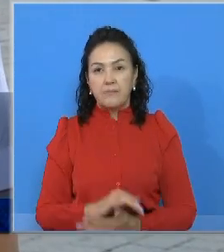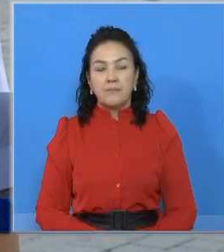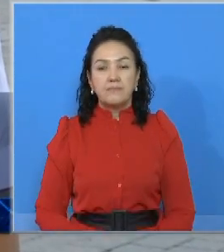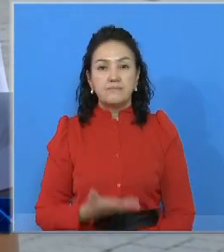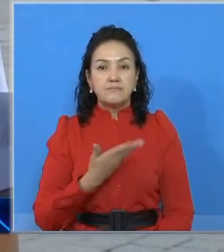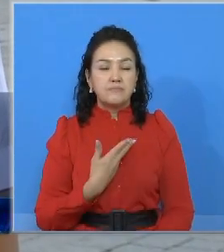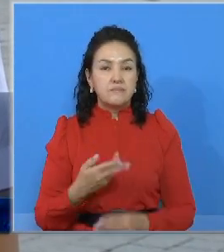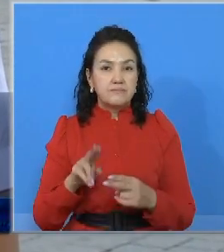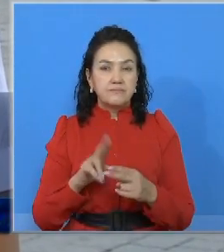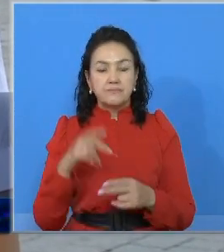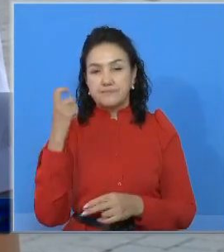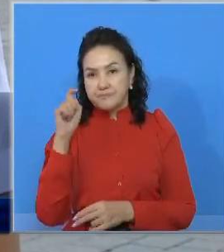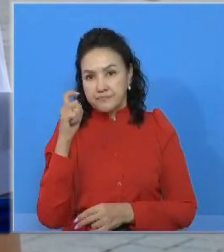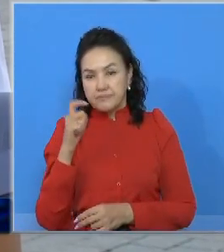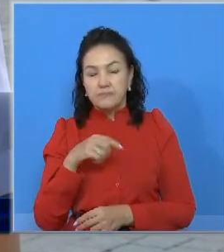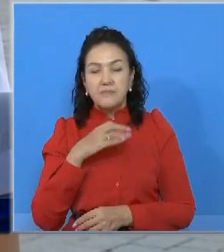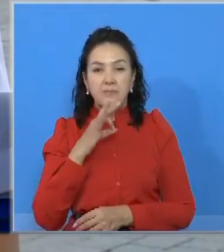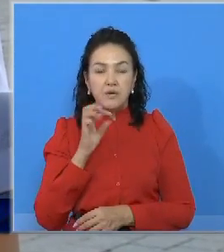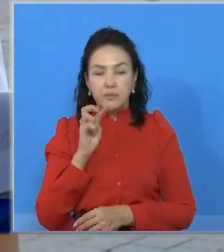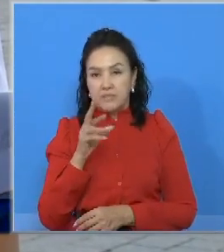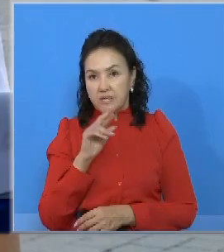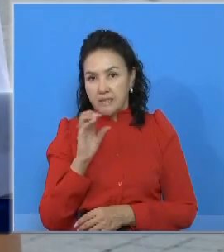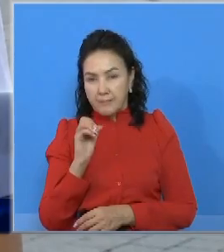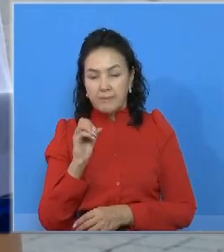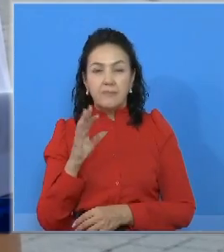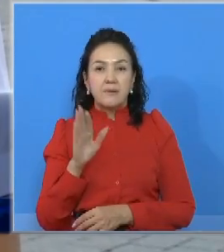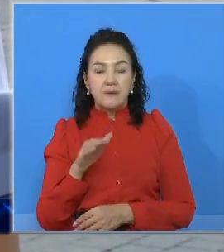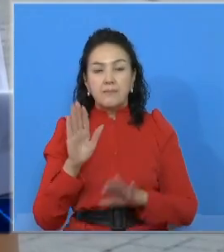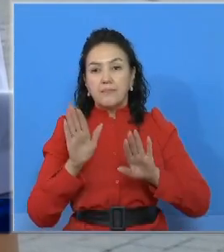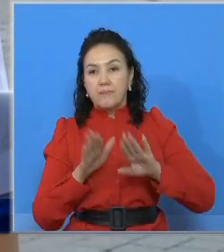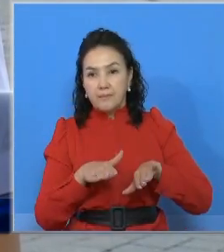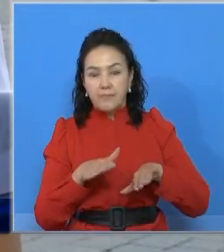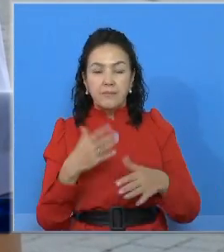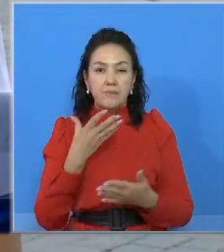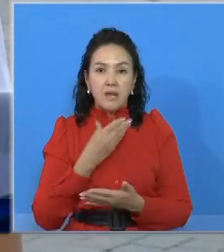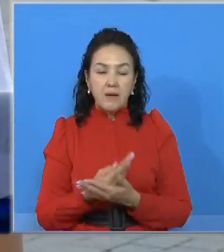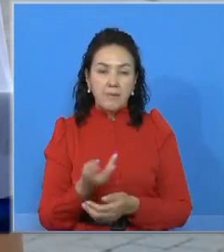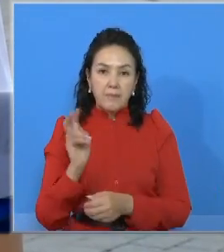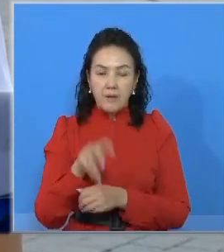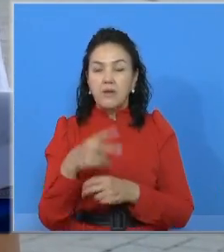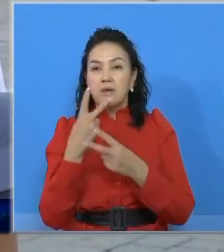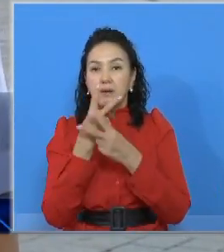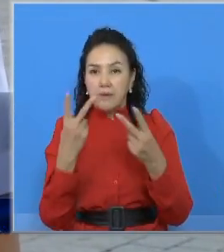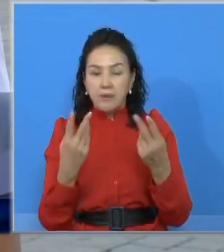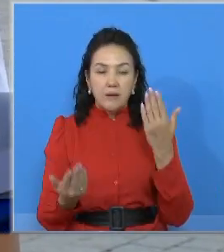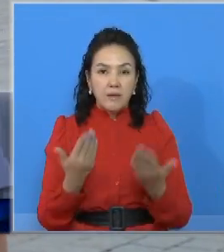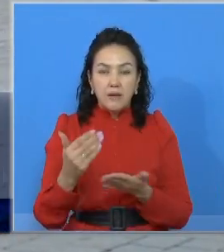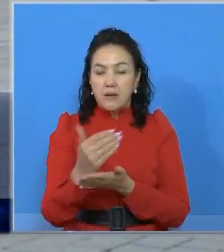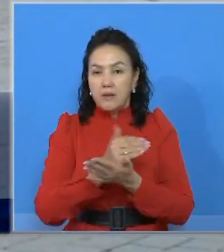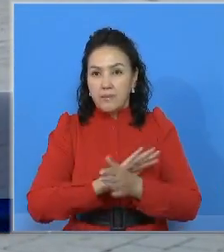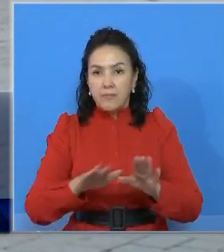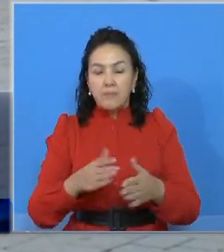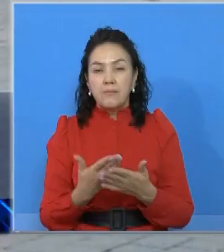Мы этих хозяев предупреждаем, потом опять приходим, смотрим. Если они не убирают,